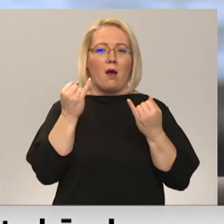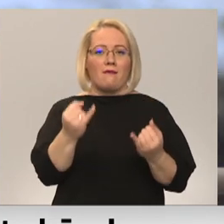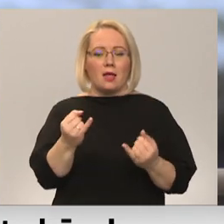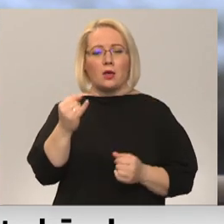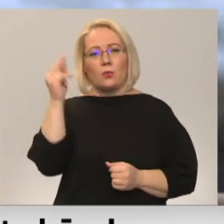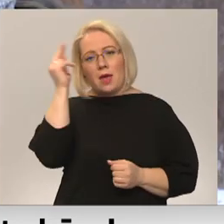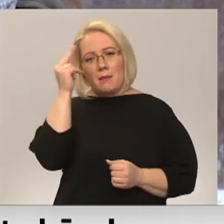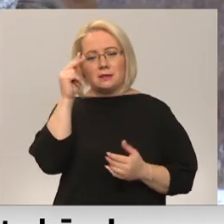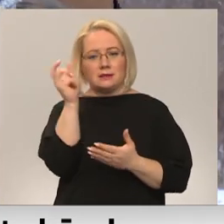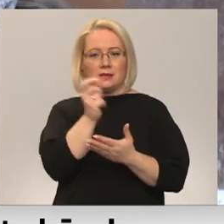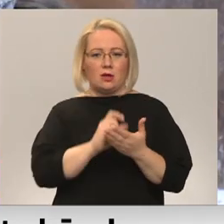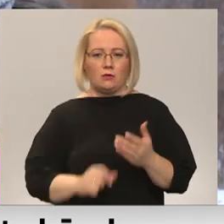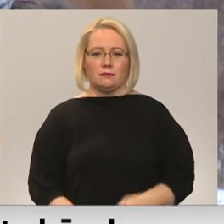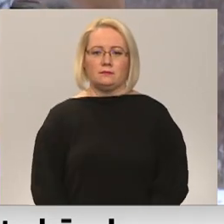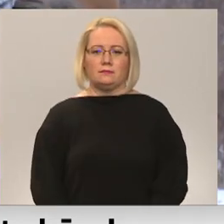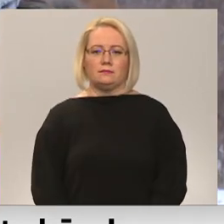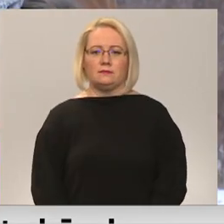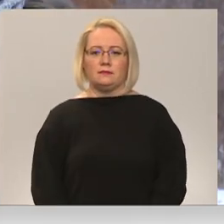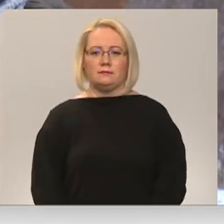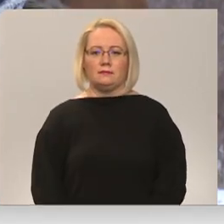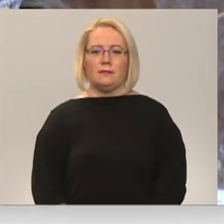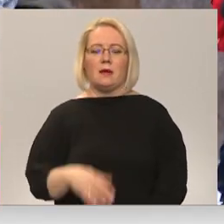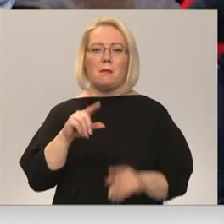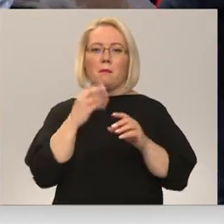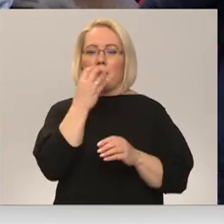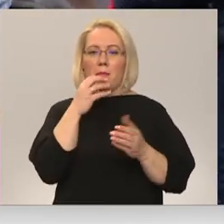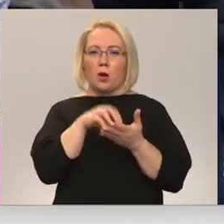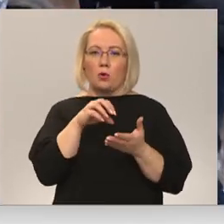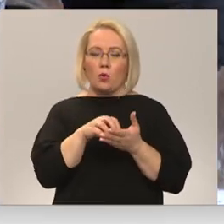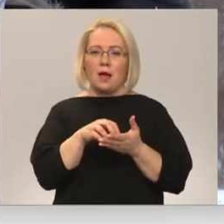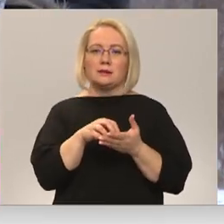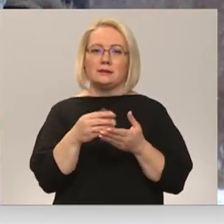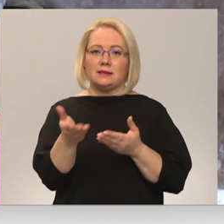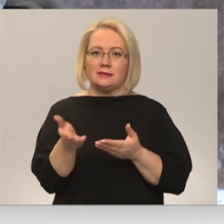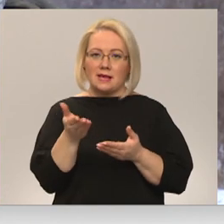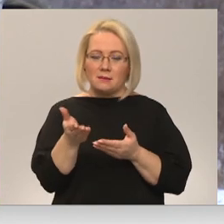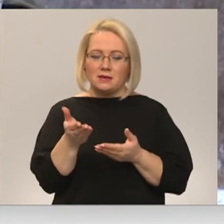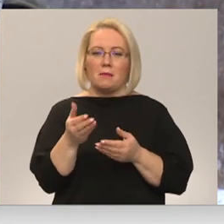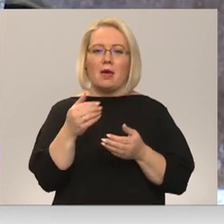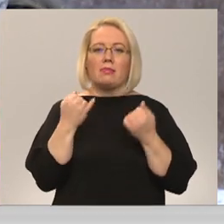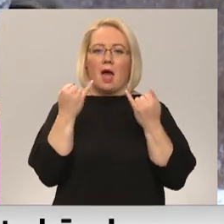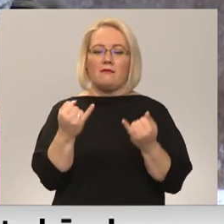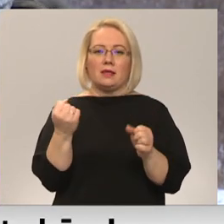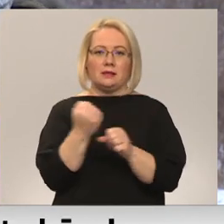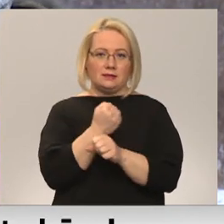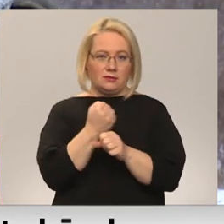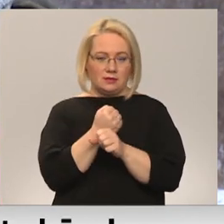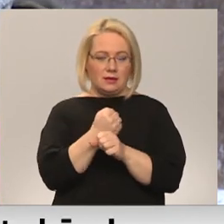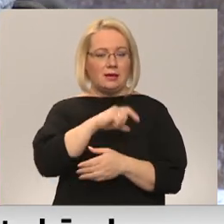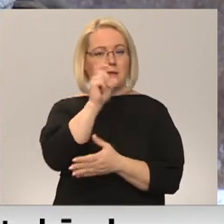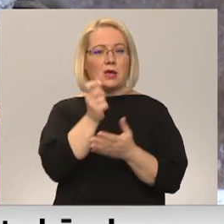iemācītie dzejoļi. Pīkos izcepsim, dāvaniņas taisīsim,